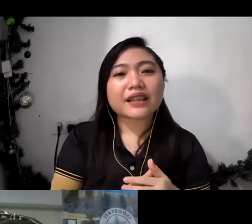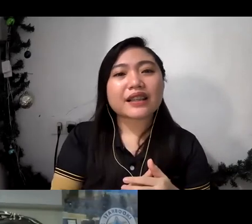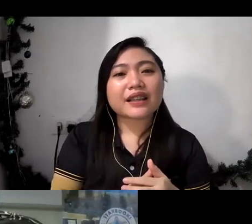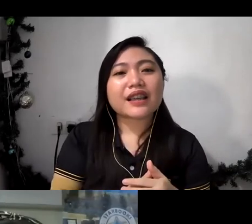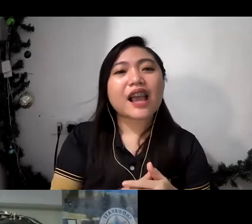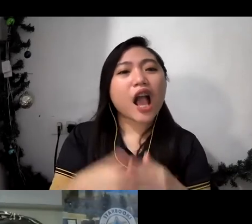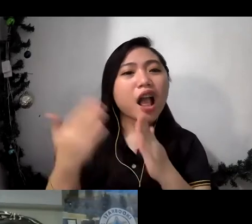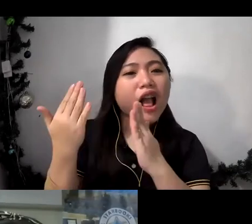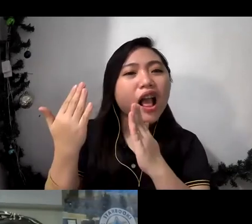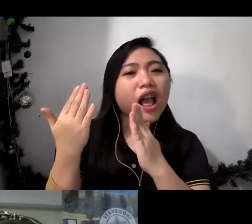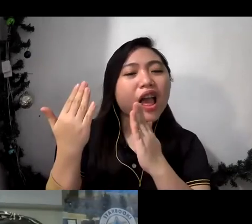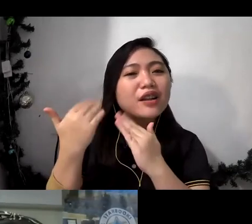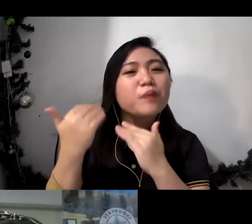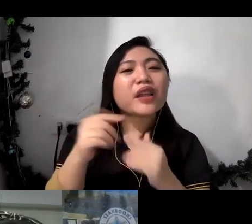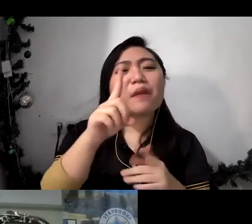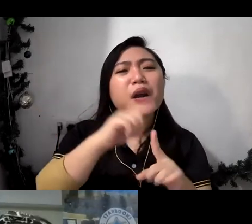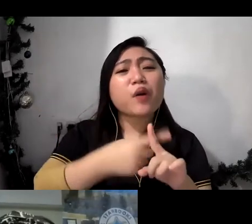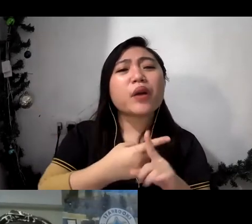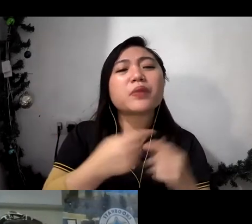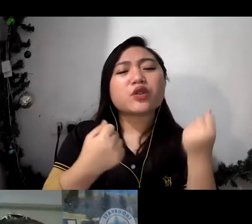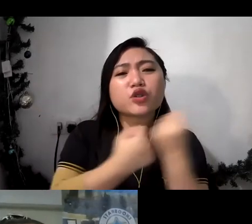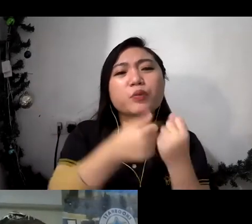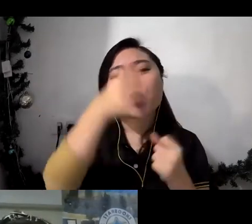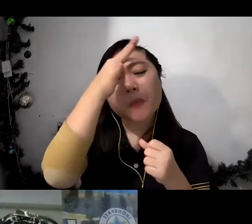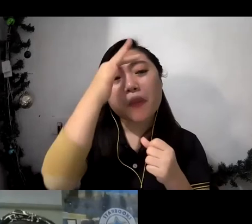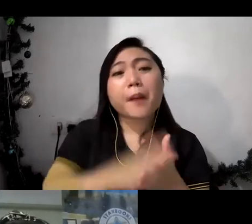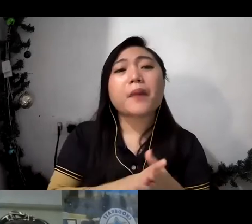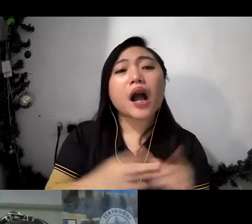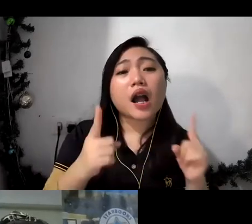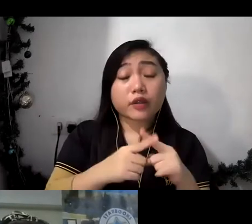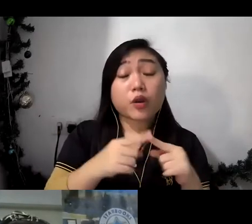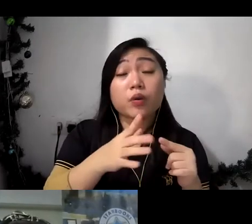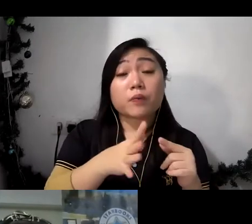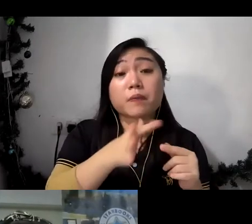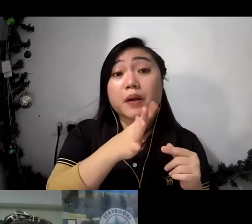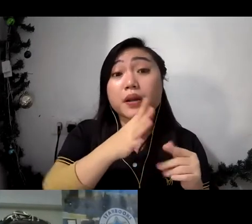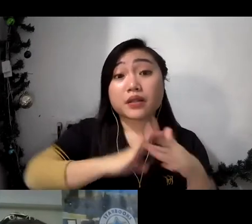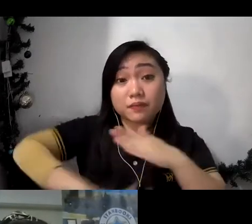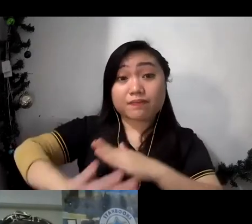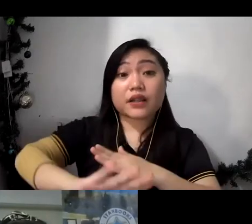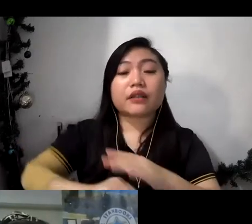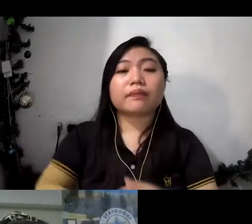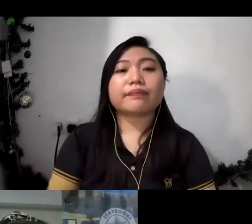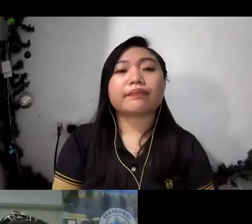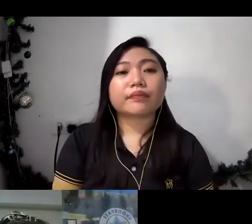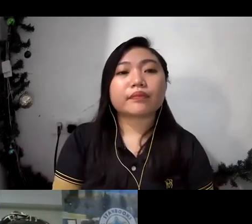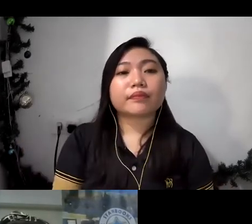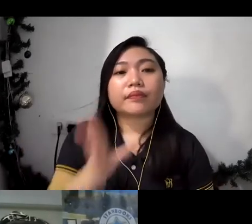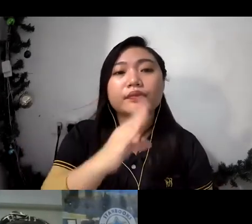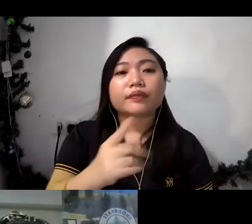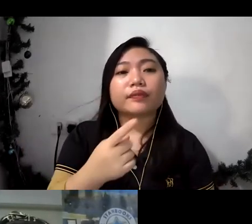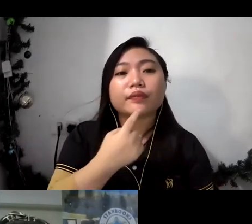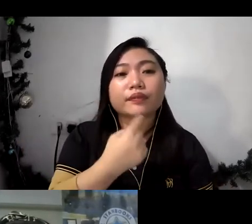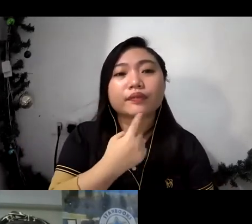kasi importante rin ang support ng partner sa pagbubuntis at panganganak, no? At saka nami-miss niyo yung ano, yung